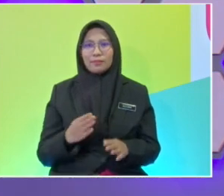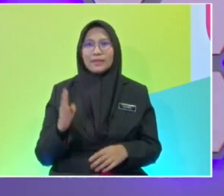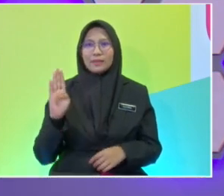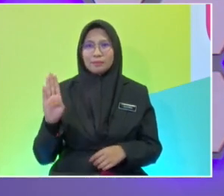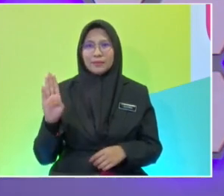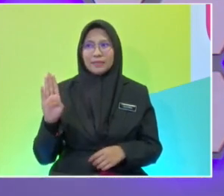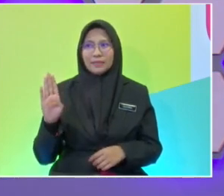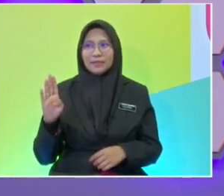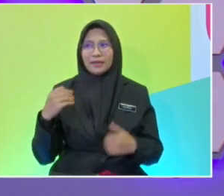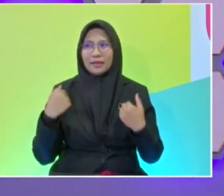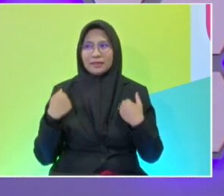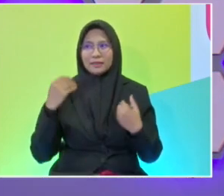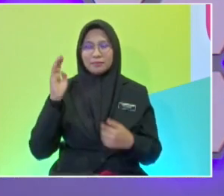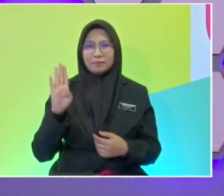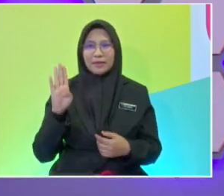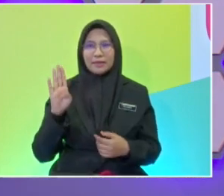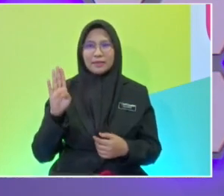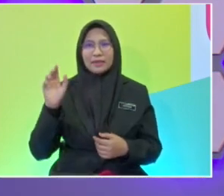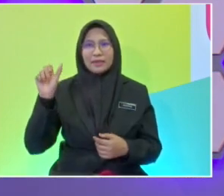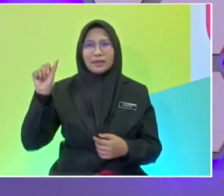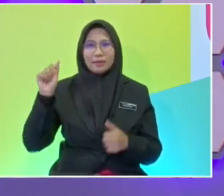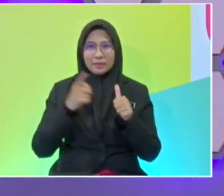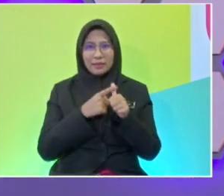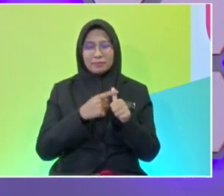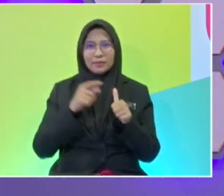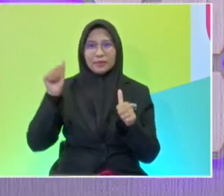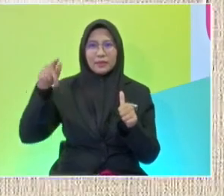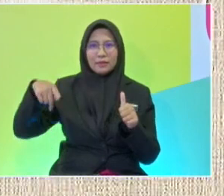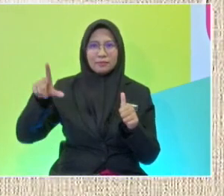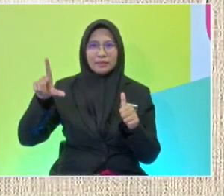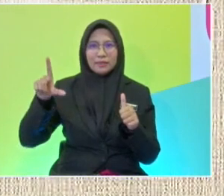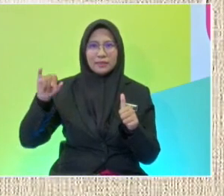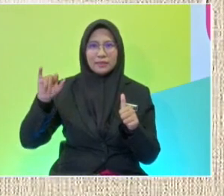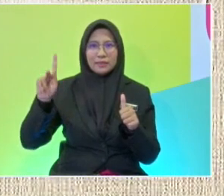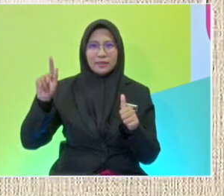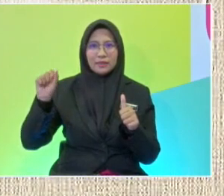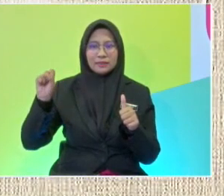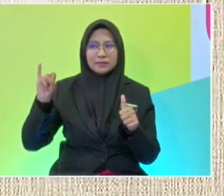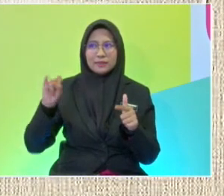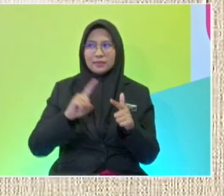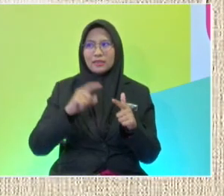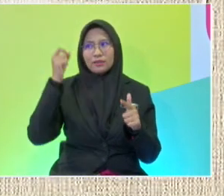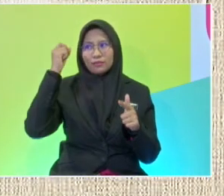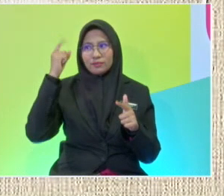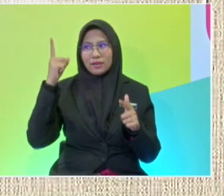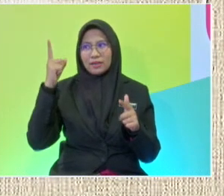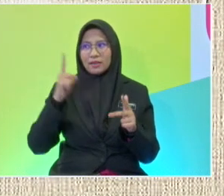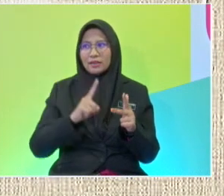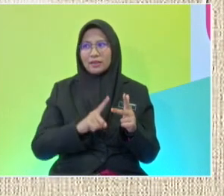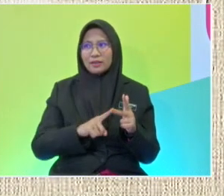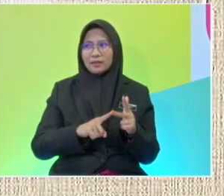kita ada 4 yaitu aplikasi kita ada kefahaman kita ada yang mencipta dan analisis